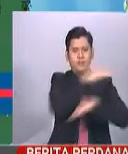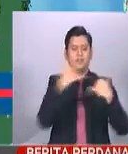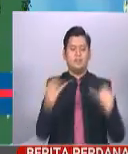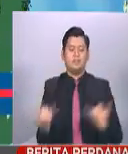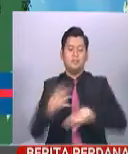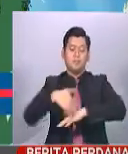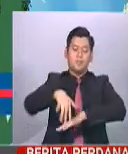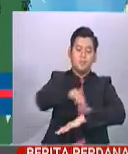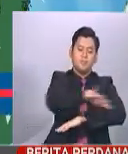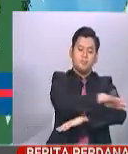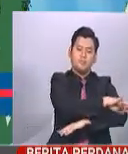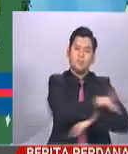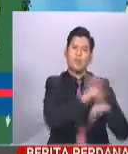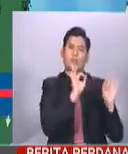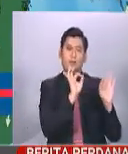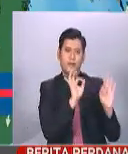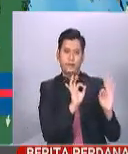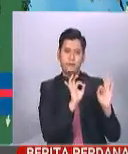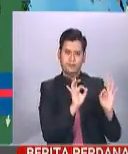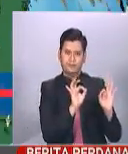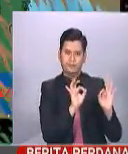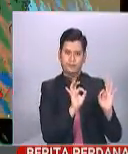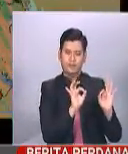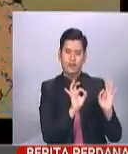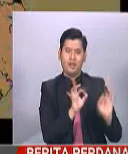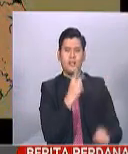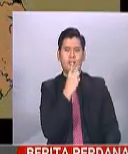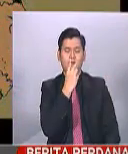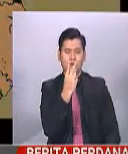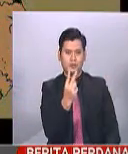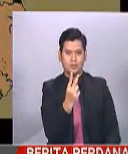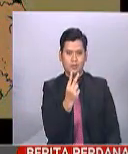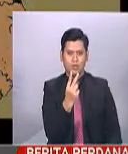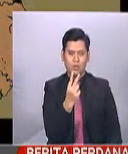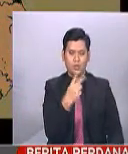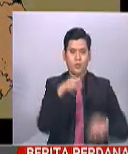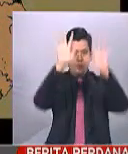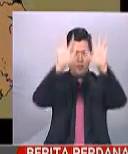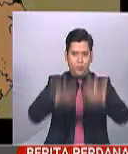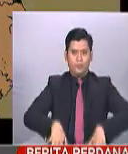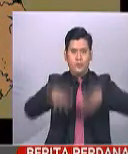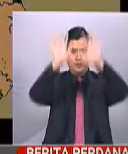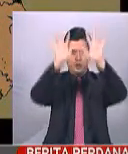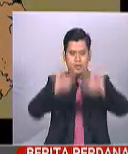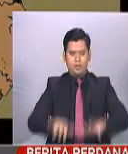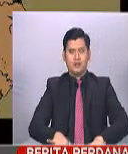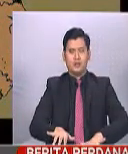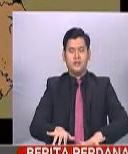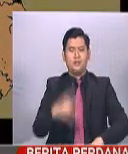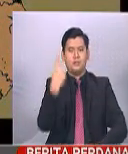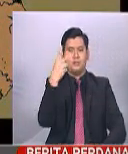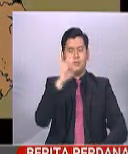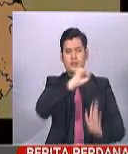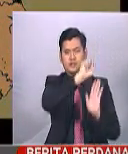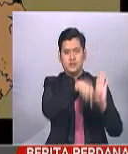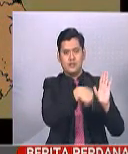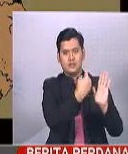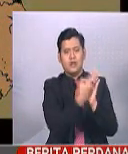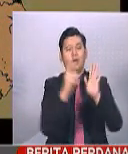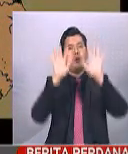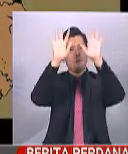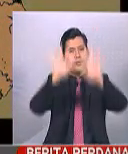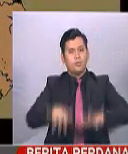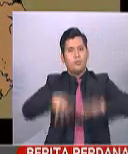file lain adalah stabil Society perhatikan kepada papan hujan terkumpul selama 12 jam pada keindahan diperhatikan hujan